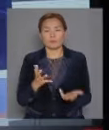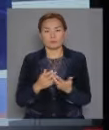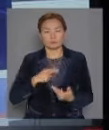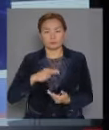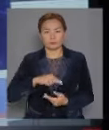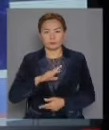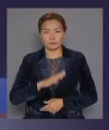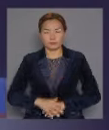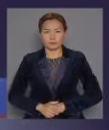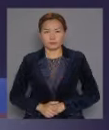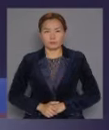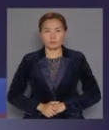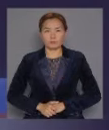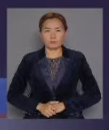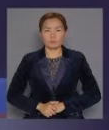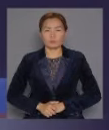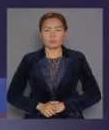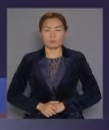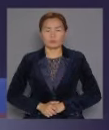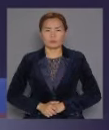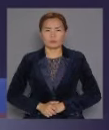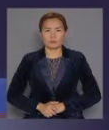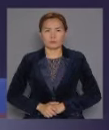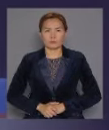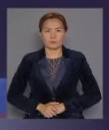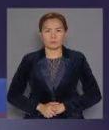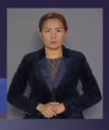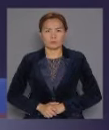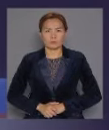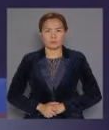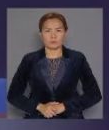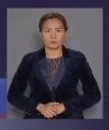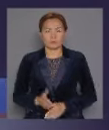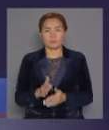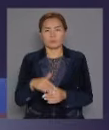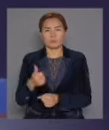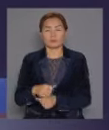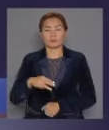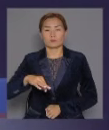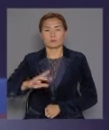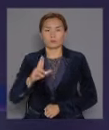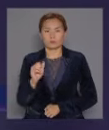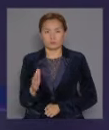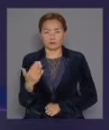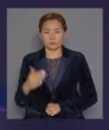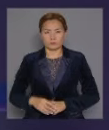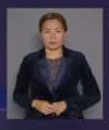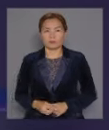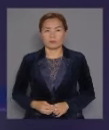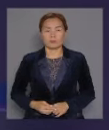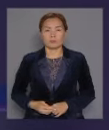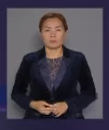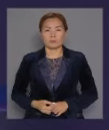boldu. Özünüz bilirsiniz, her kaçanda Prezidentimiz Qasım-Jomart Kemelovu bu